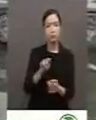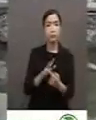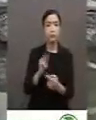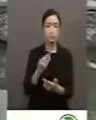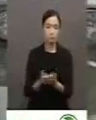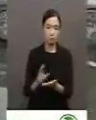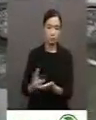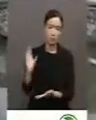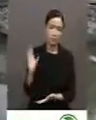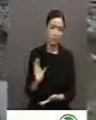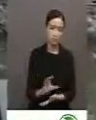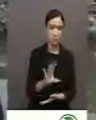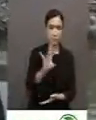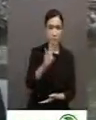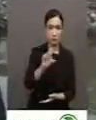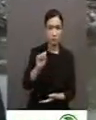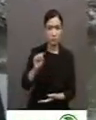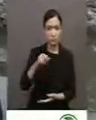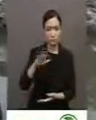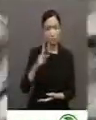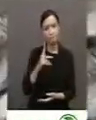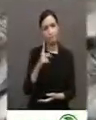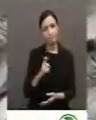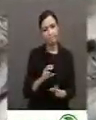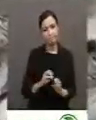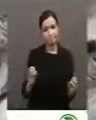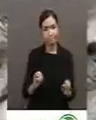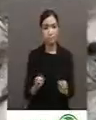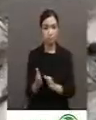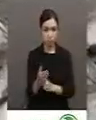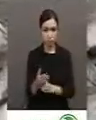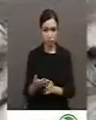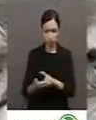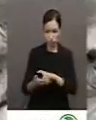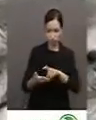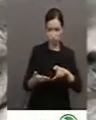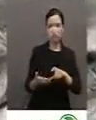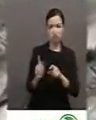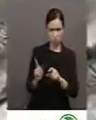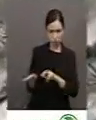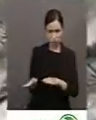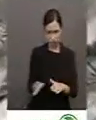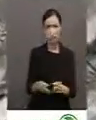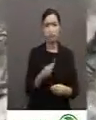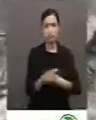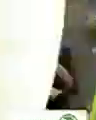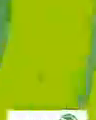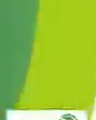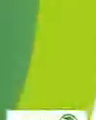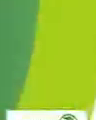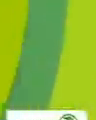700,000 กว่าบาทตอนนี้สูญเปล่าทันทีค่ะซึ่งปลาทั้งหมดโตเต็มที่พร้อมที่จะจับขายให้ลูกค้าได้แล้วค่ะ